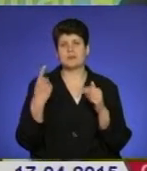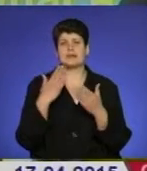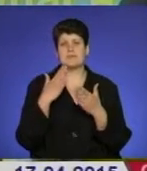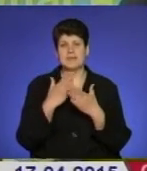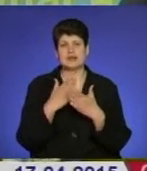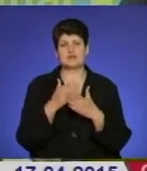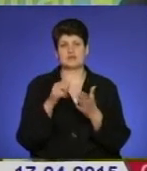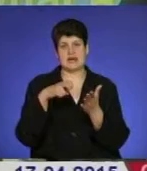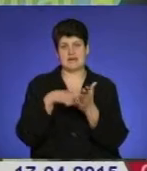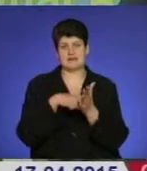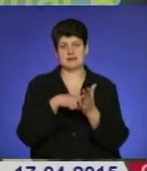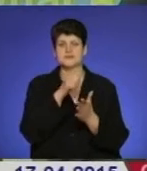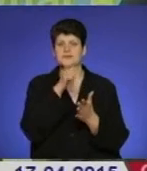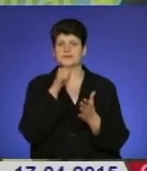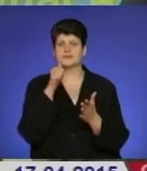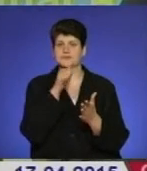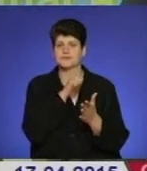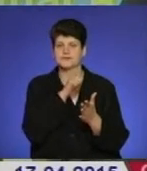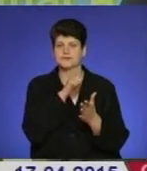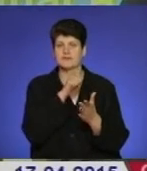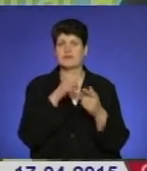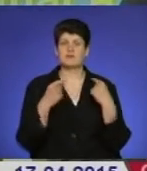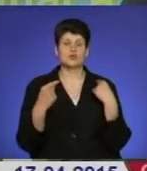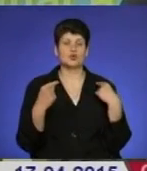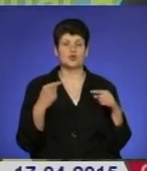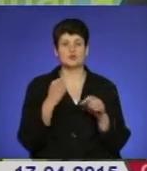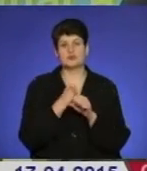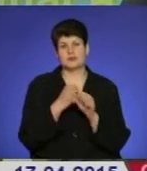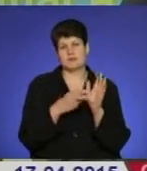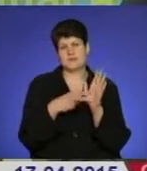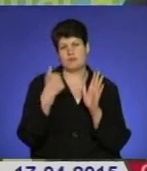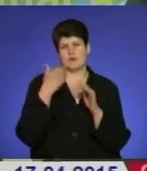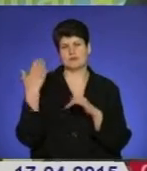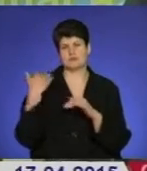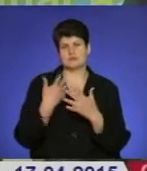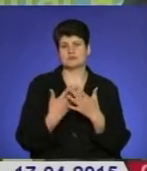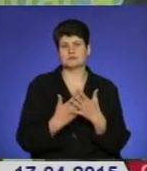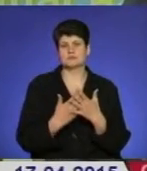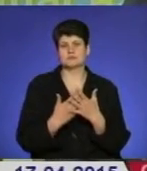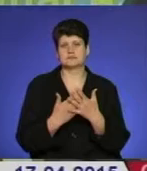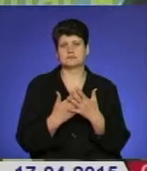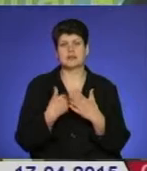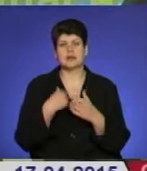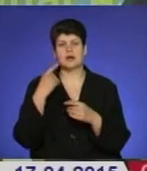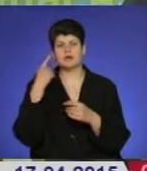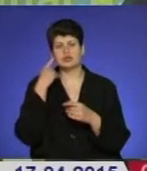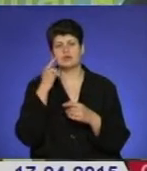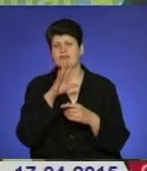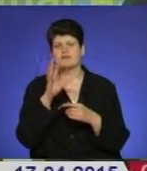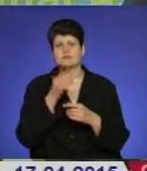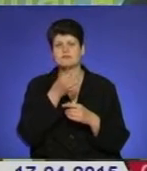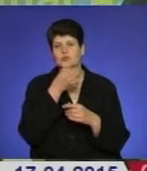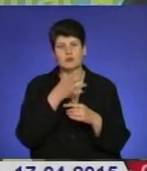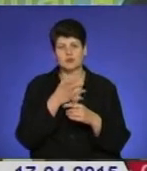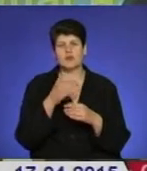гриф «таємно». На відміну від того, що зробили ми в свій час ще років 7 назад. Я думаю, не всім сподобається, бо там буде